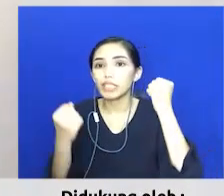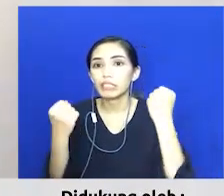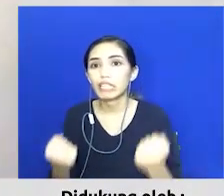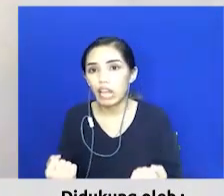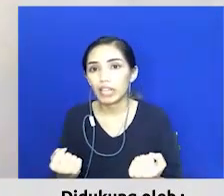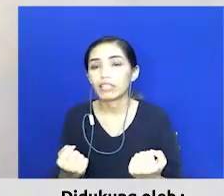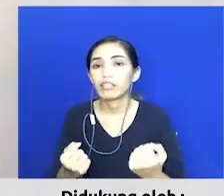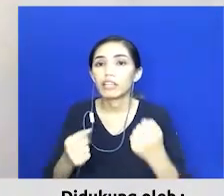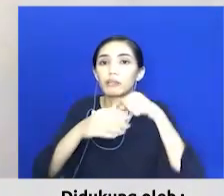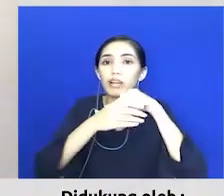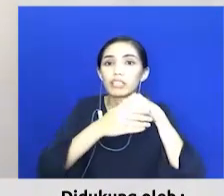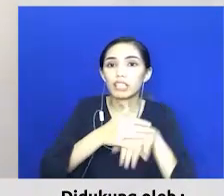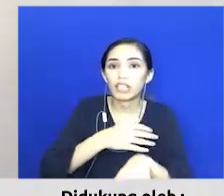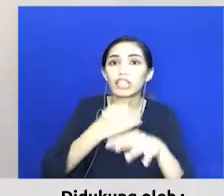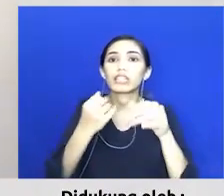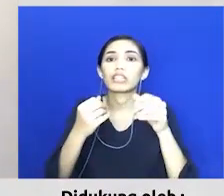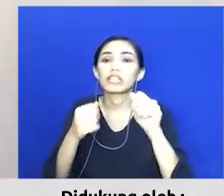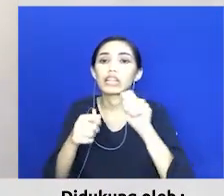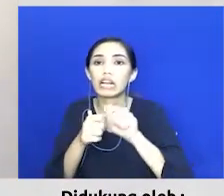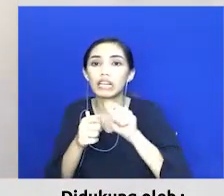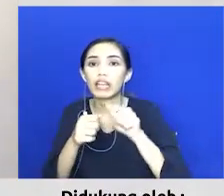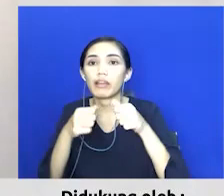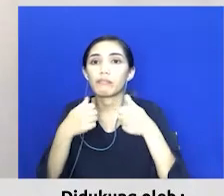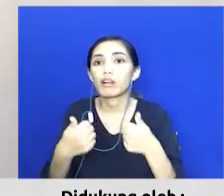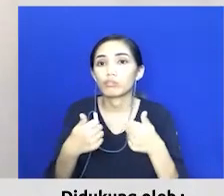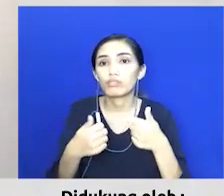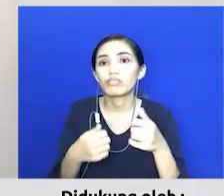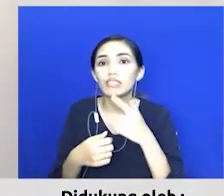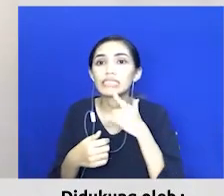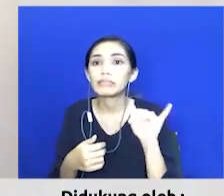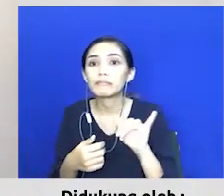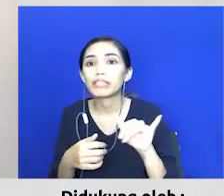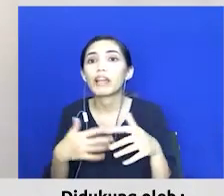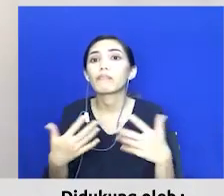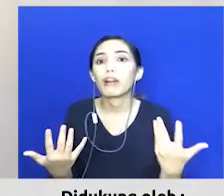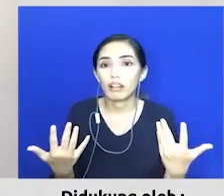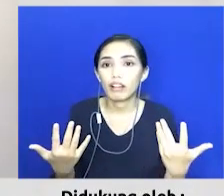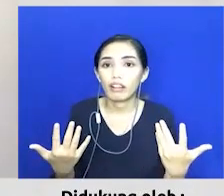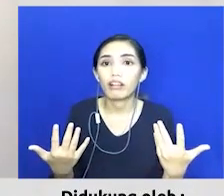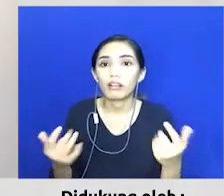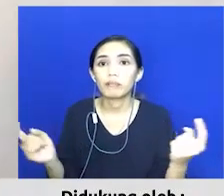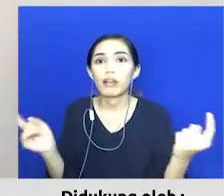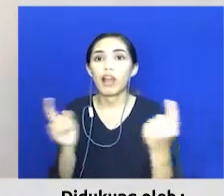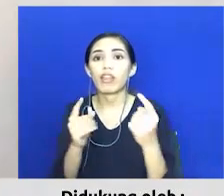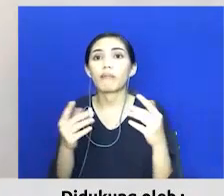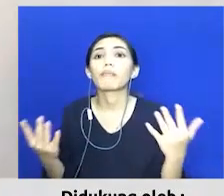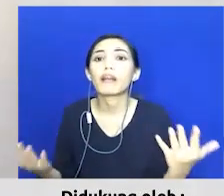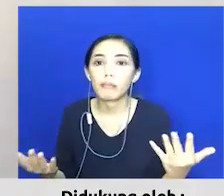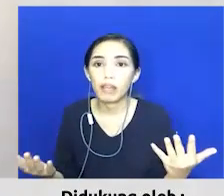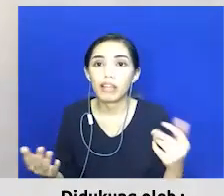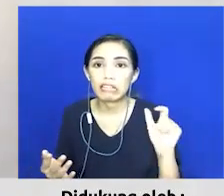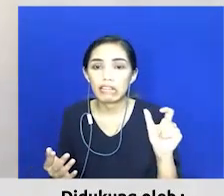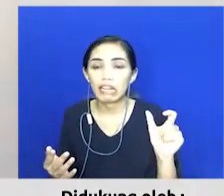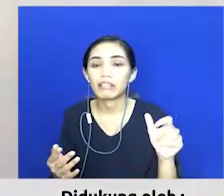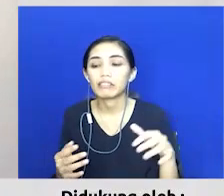bisa menghasilkan sebuah karya yang baik gitu. Kayak apa ini sekarang gitu? Bagaimana kita menghadapinya? Itu ya terkait dengan apa yang dikatakan